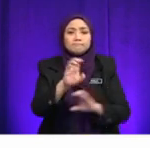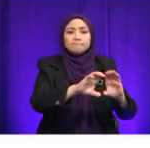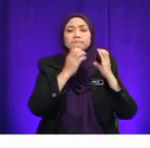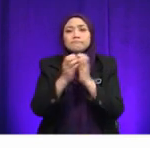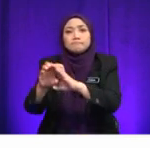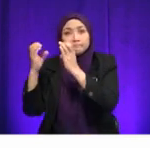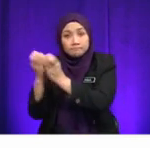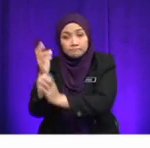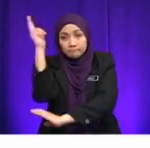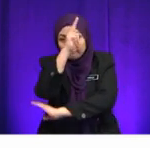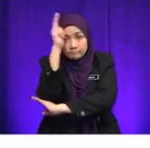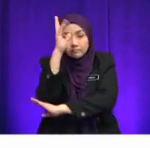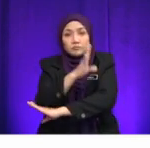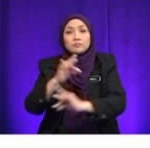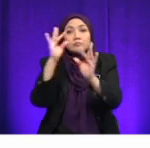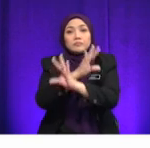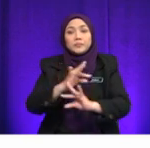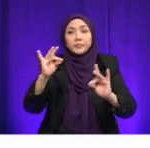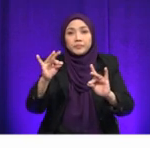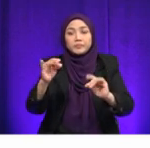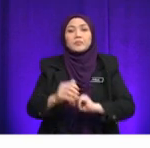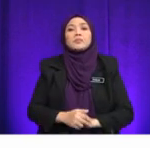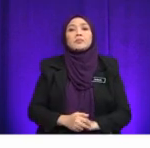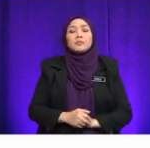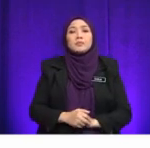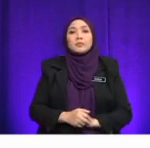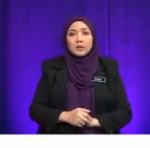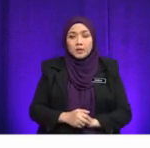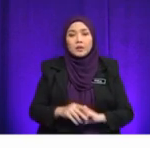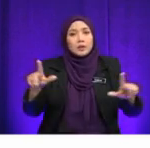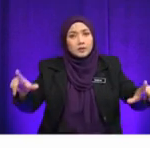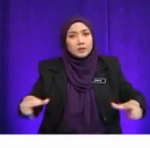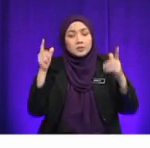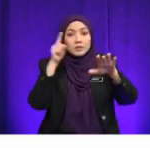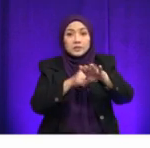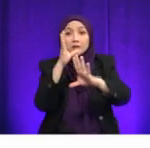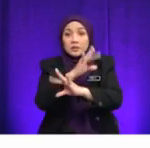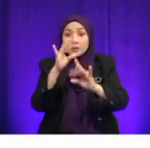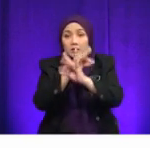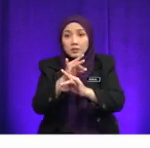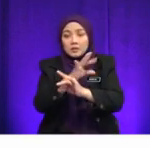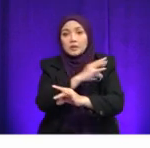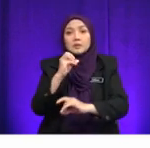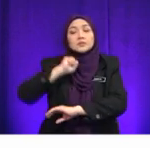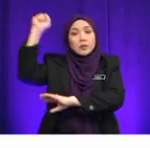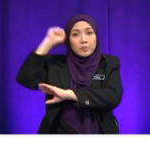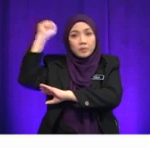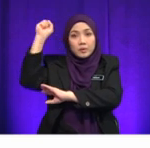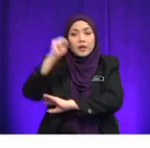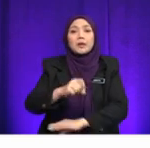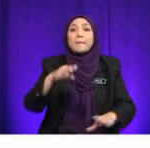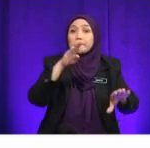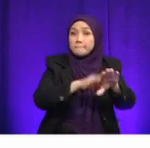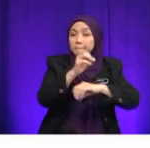atau administration di laksanakan di negeri Sarawak dan juga di Sabah pada September 1945